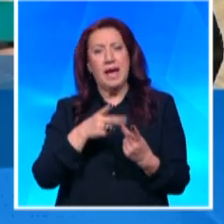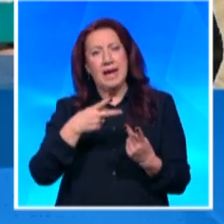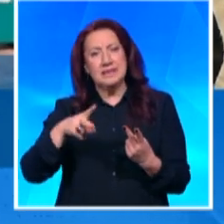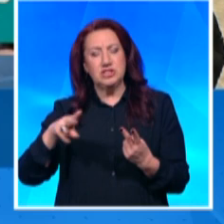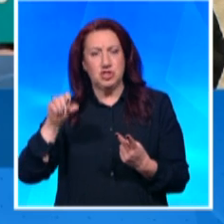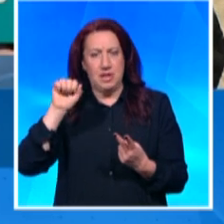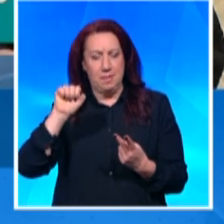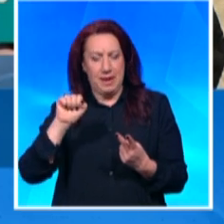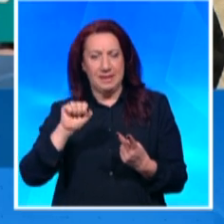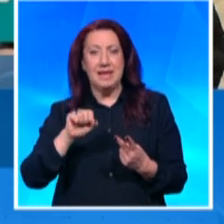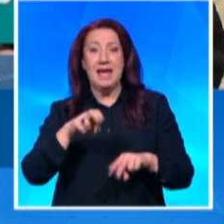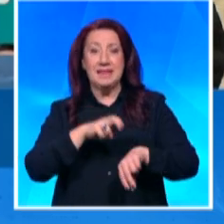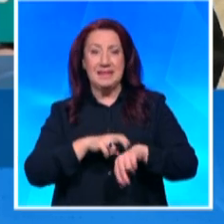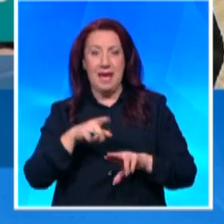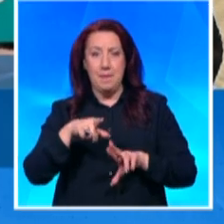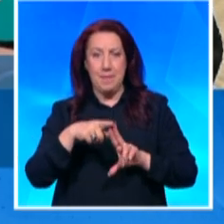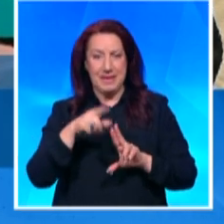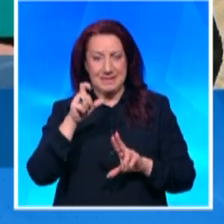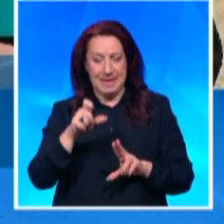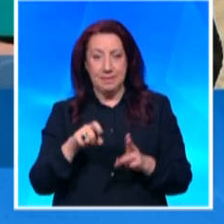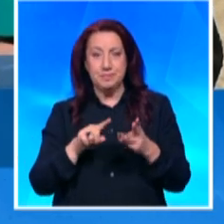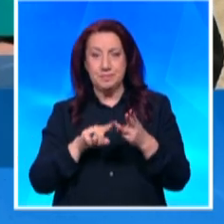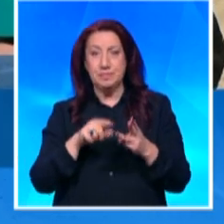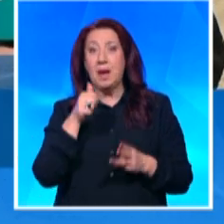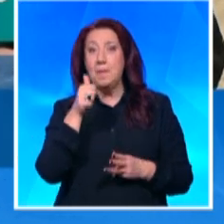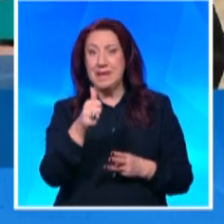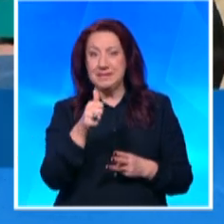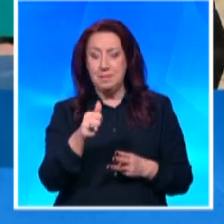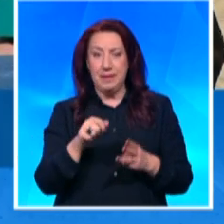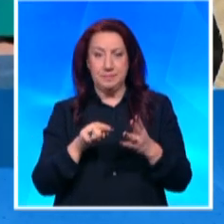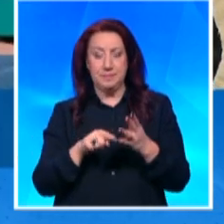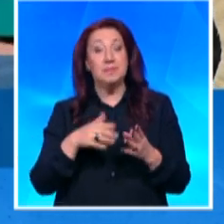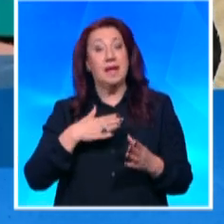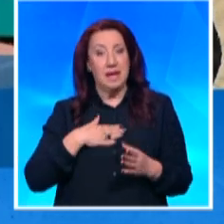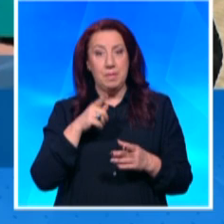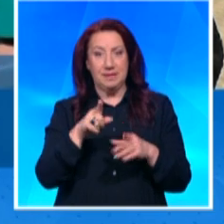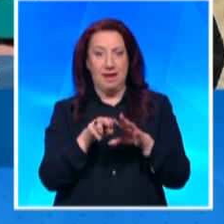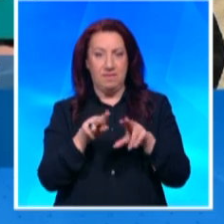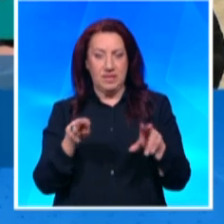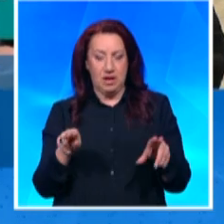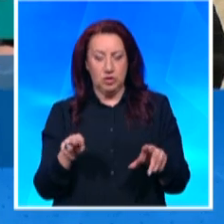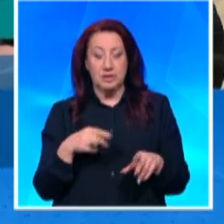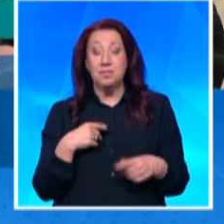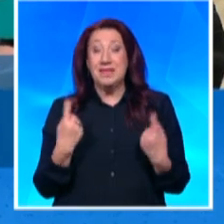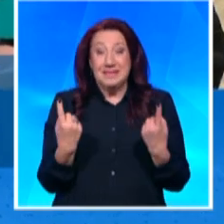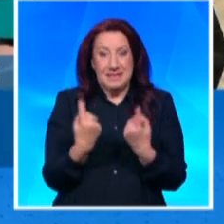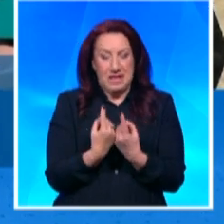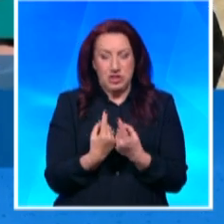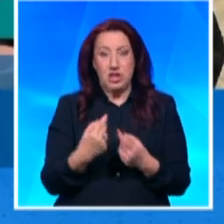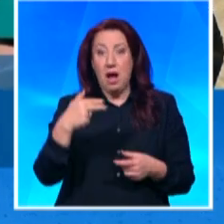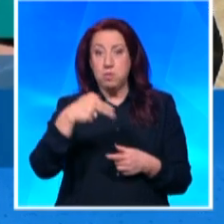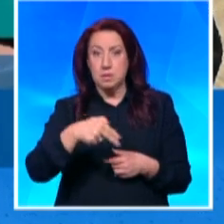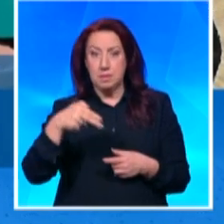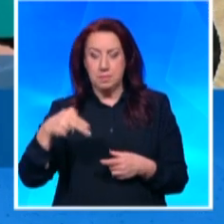събрание, последователно с ДПС, БСП и Има такъв народ. Среща с Продължаваме промяната и Демократична